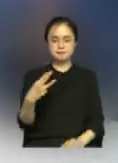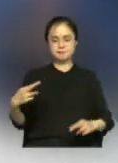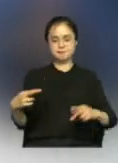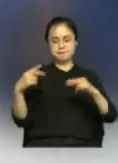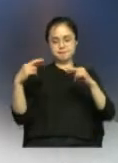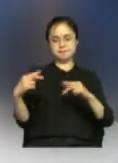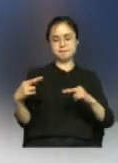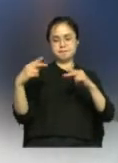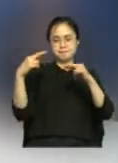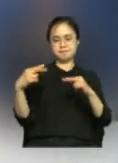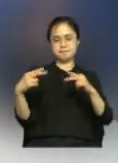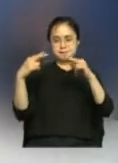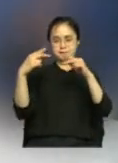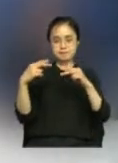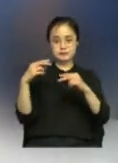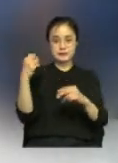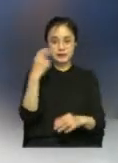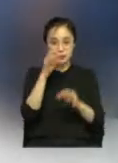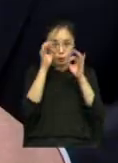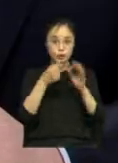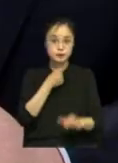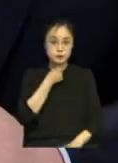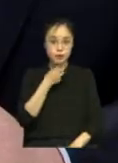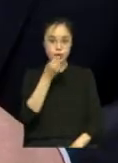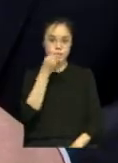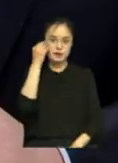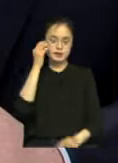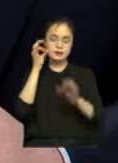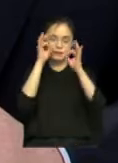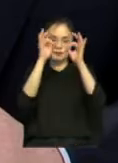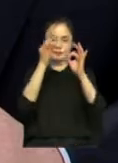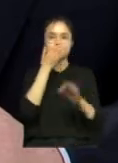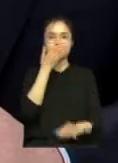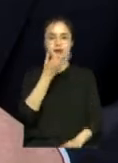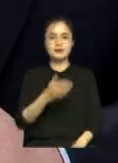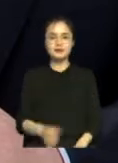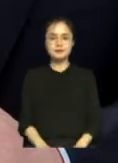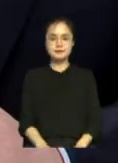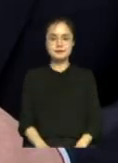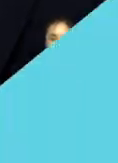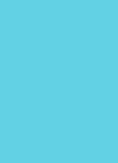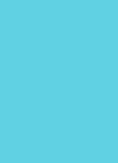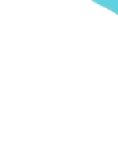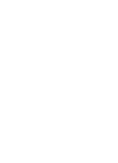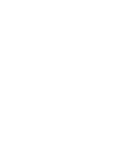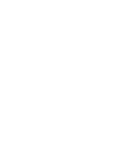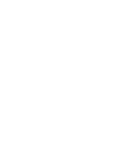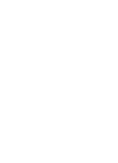중앙선거관리위원회 사이트를 통해 확인할 수 있습니다. 딜라이브 서울경기 케이블TV 진기훈입니다.